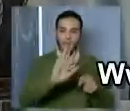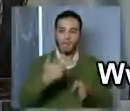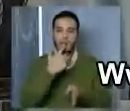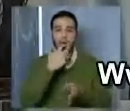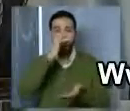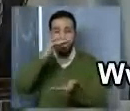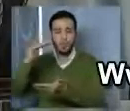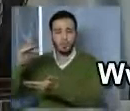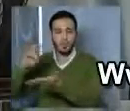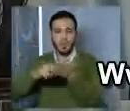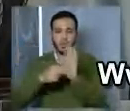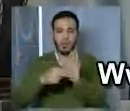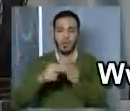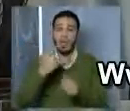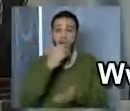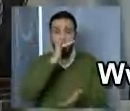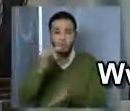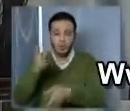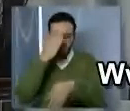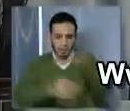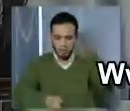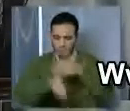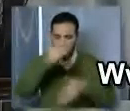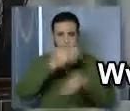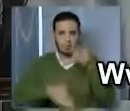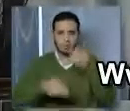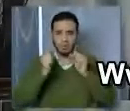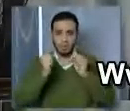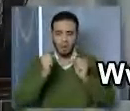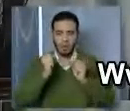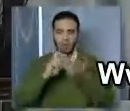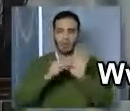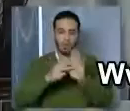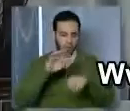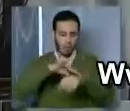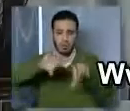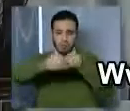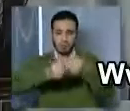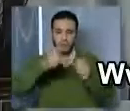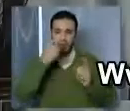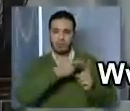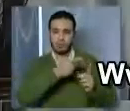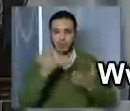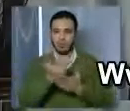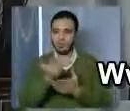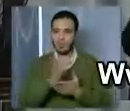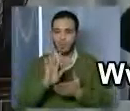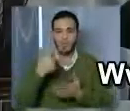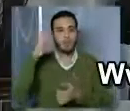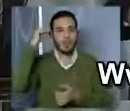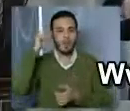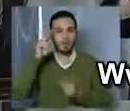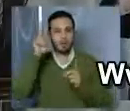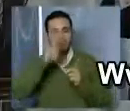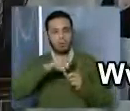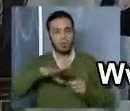الغليظة ويقطعوا ويدمروا إيد الأطفال وبيكسروا إيد الأطفال في هذه الانتفاضة. بدأ العالم